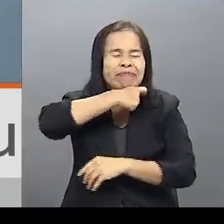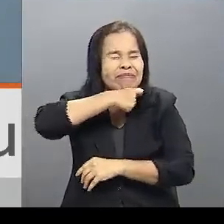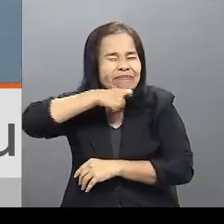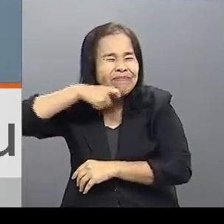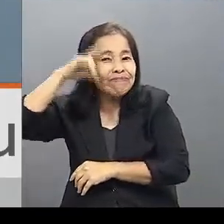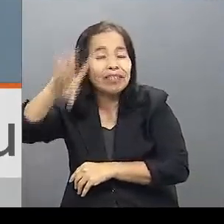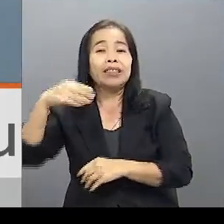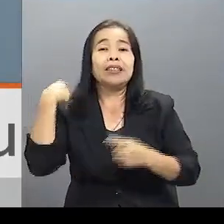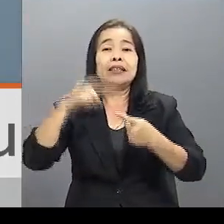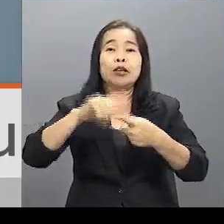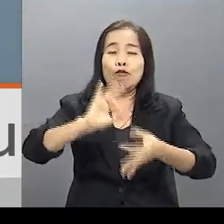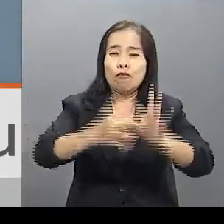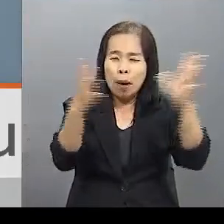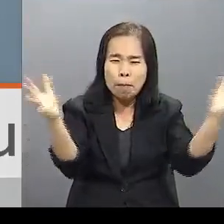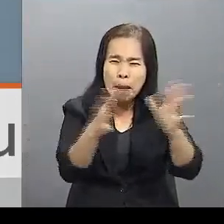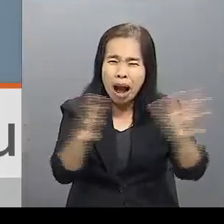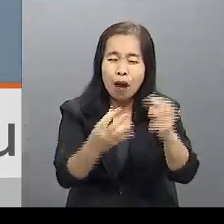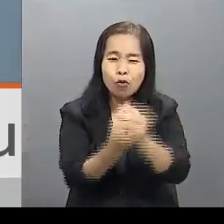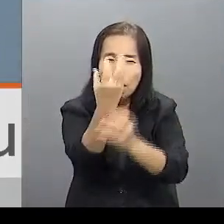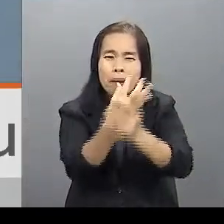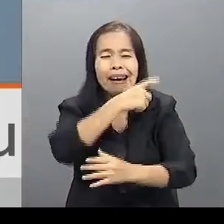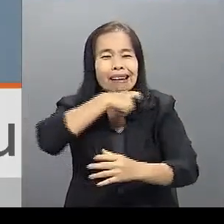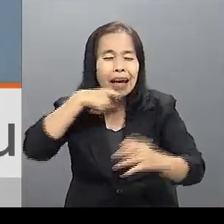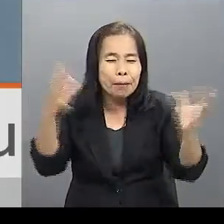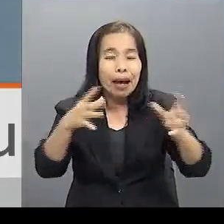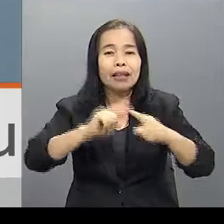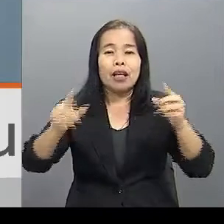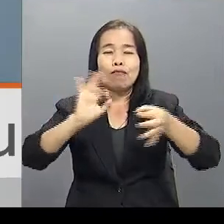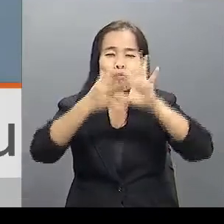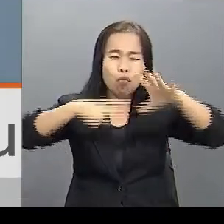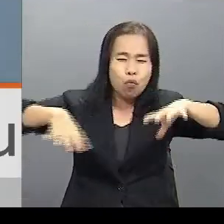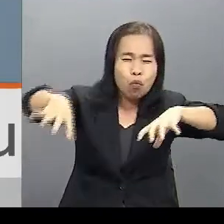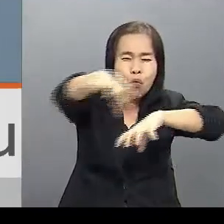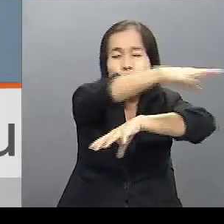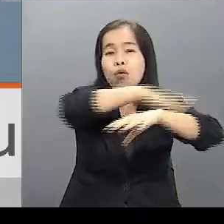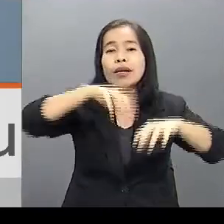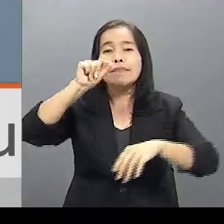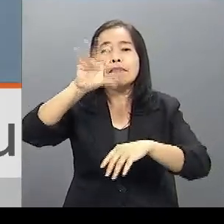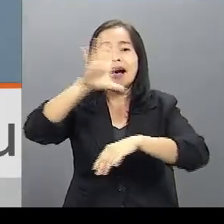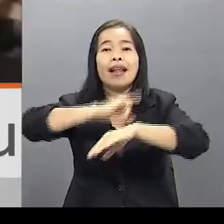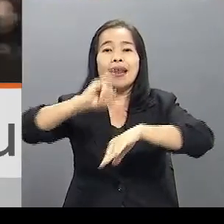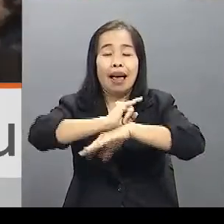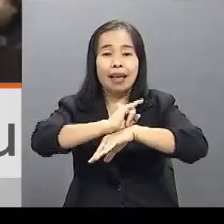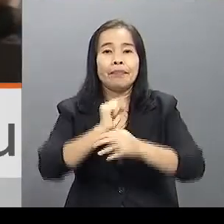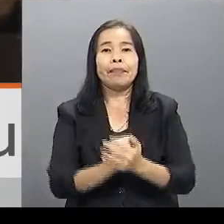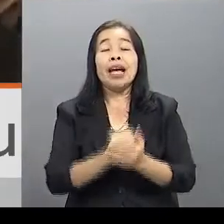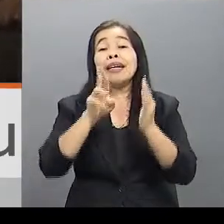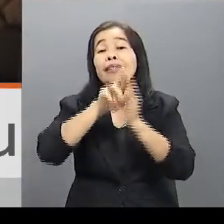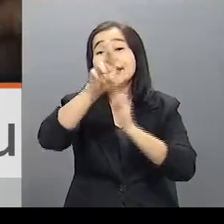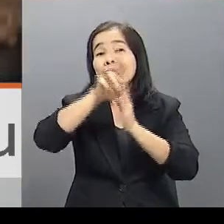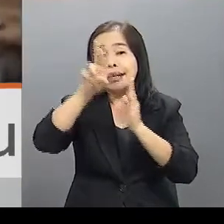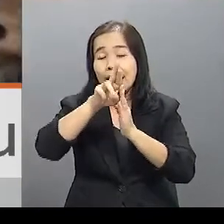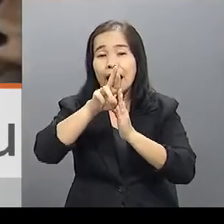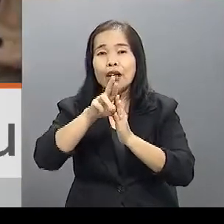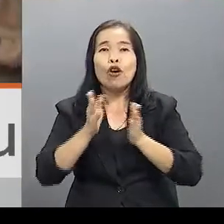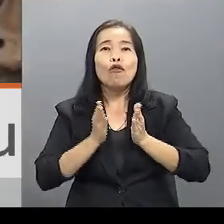ในจำนวมากนะคะกทำให้มพ้นที่ถูกไฟไม่เสยหาย 25 ไร่ส่วทจัหวดเชียงราย ฝายปกครองจัหวัดรวมกับต